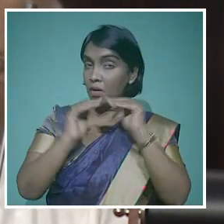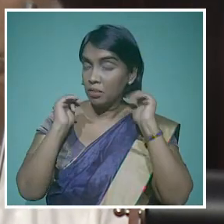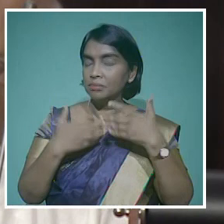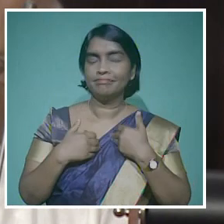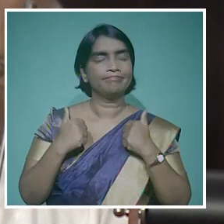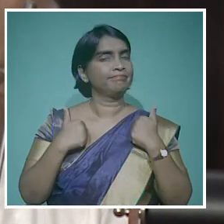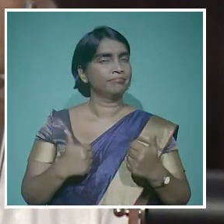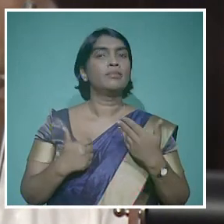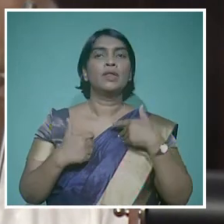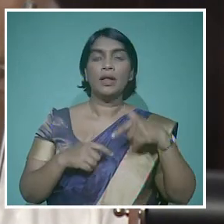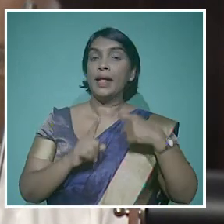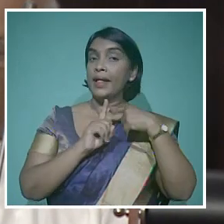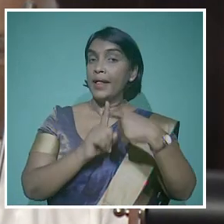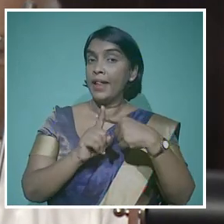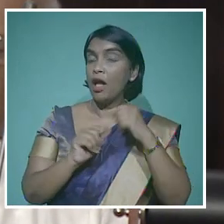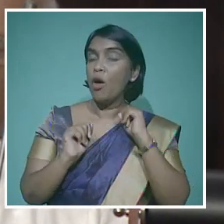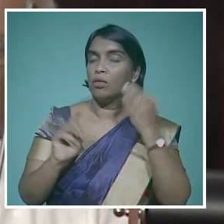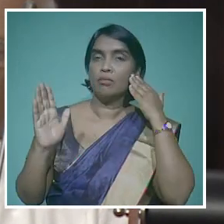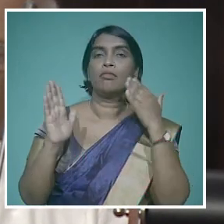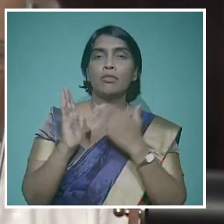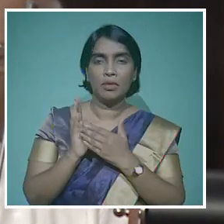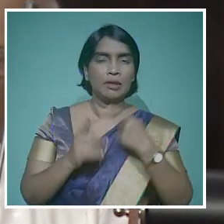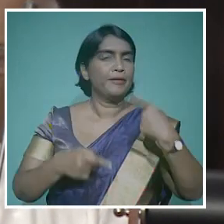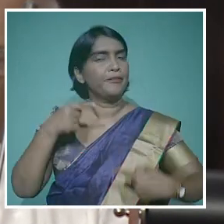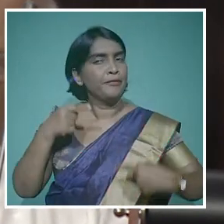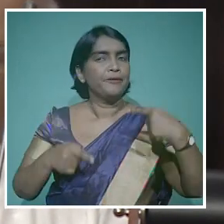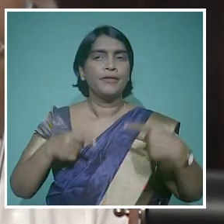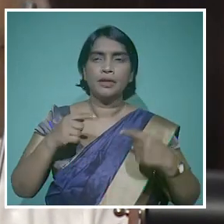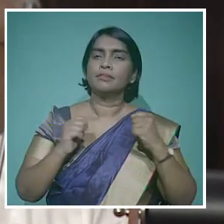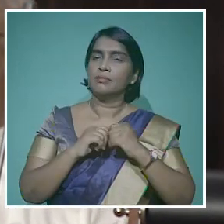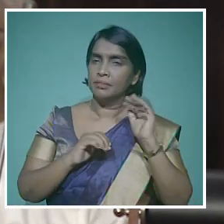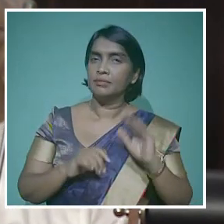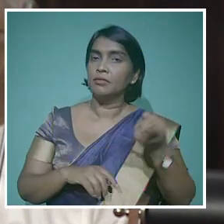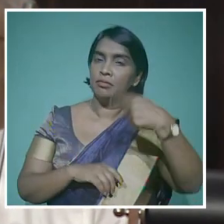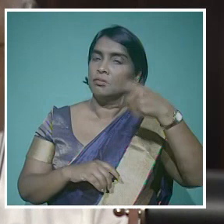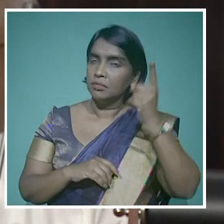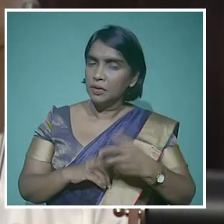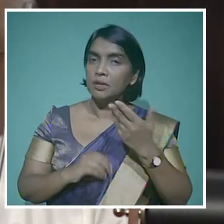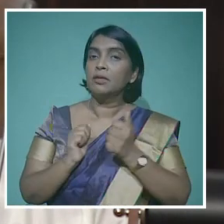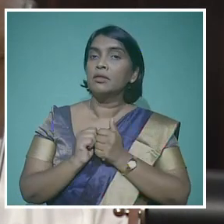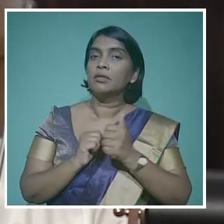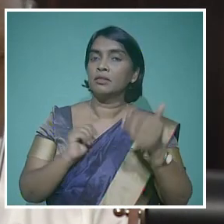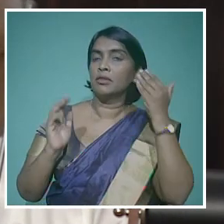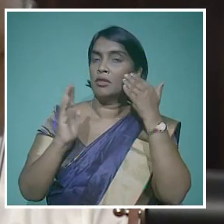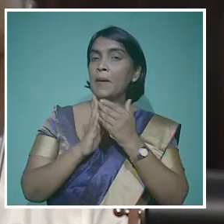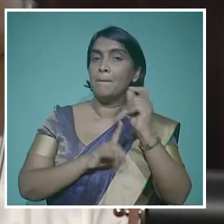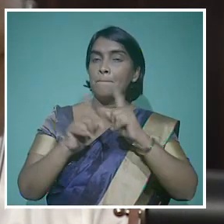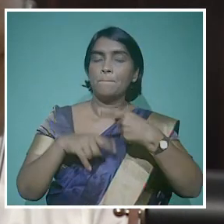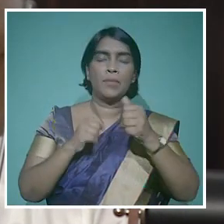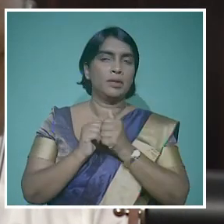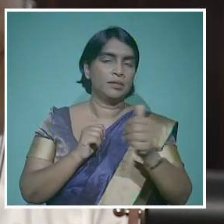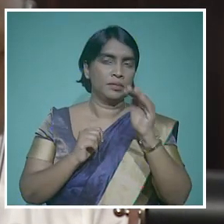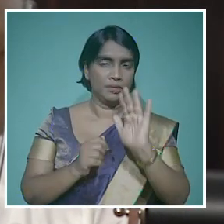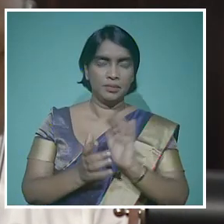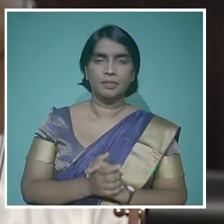වෙනවා. එහෙනම් මේ ඉලක්ක ගැන අපි කතා කරමු, වාද කරමු, විවාද කරමු, එකඟ වෙලා ඒ ගැන සභාවක් කටියට වැඩ කටයුතු